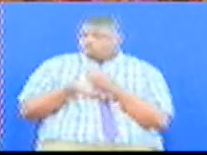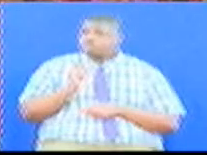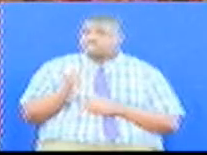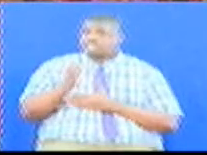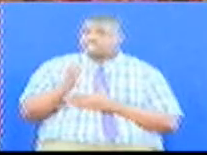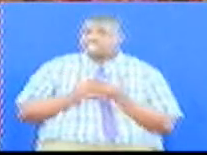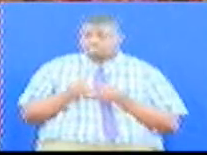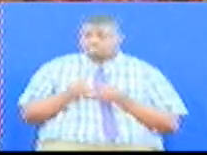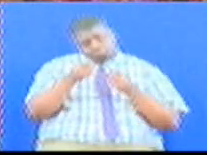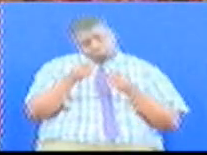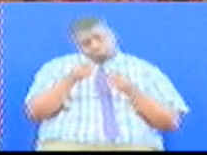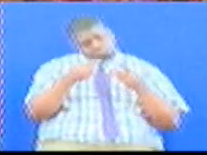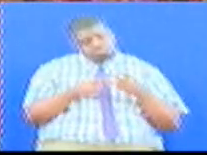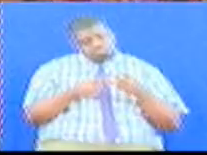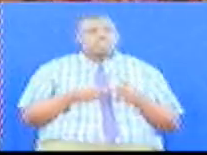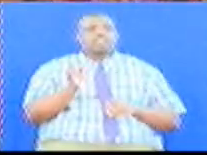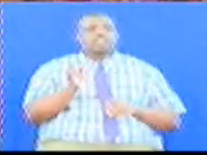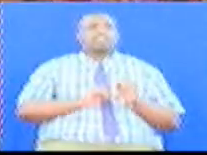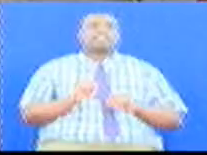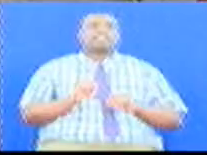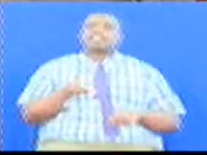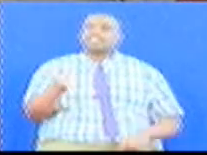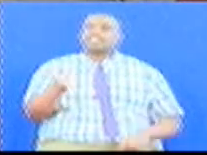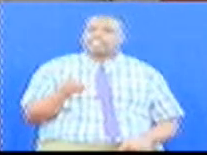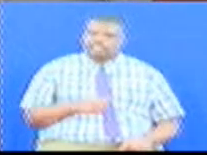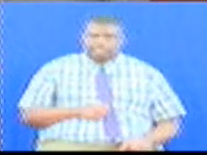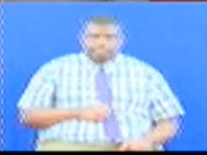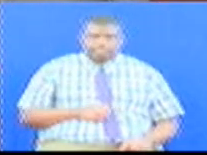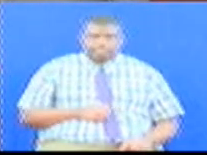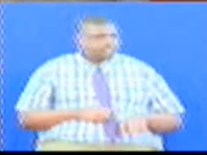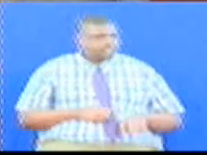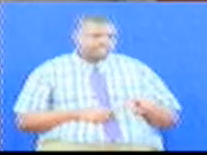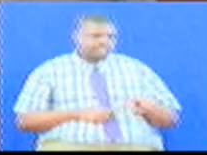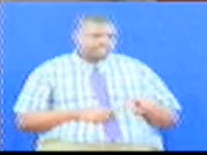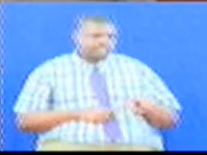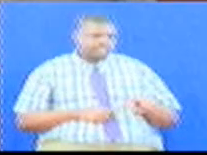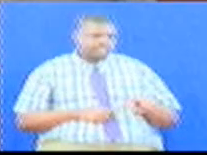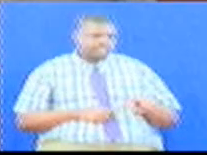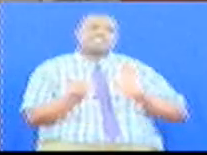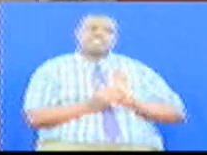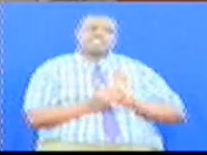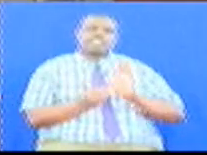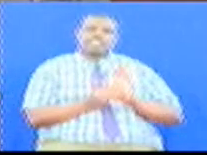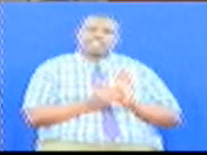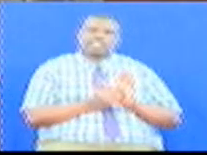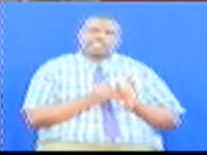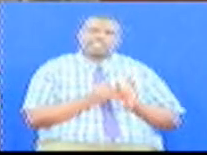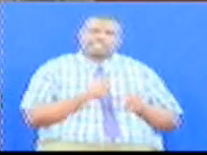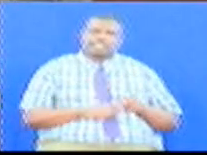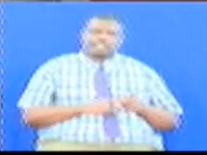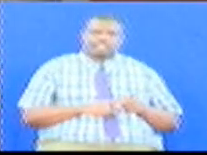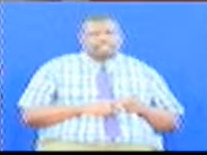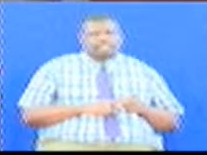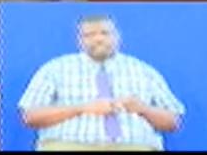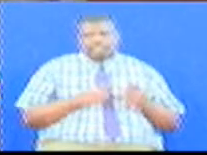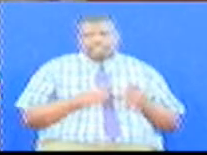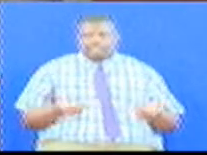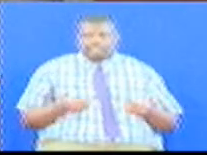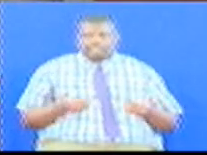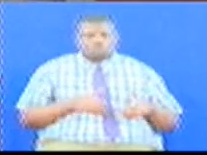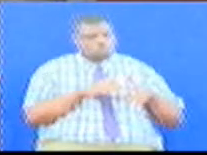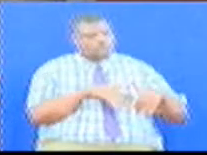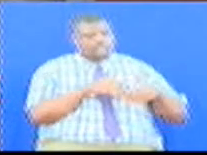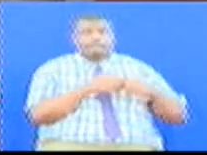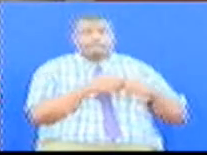mawili matatu ambayo nataka nichangie, hasa nikianza na eneo la sheria ile ya Wildlife Conservation Act,